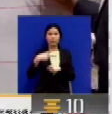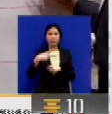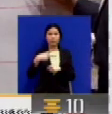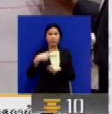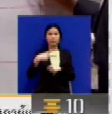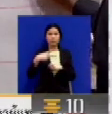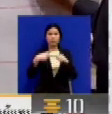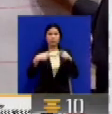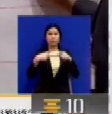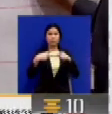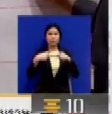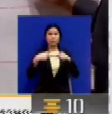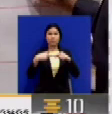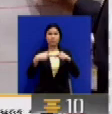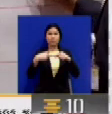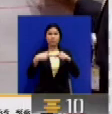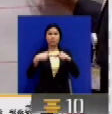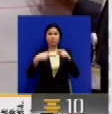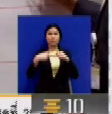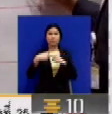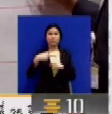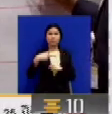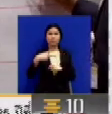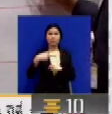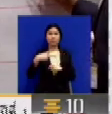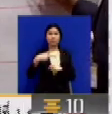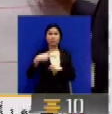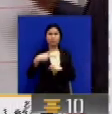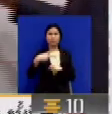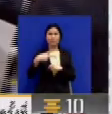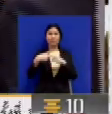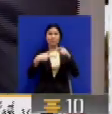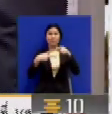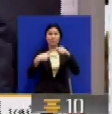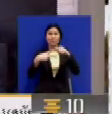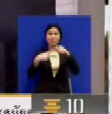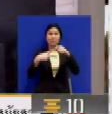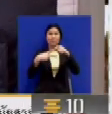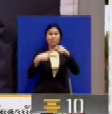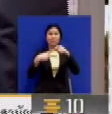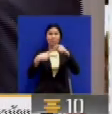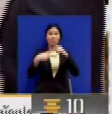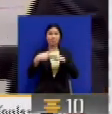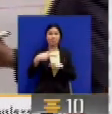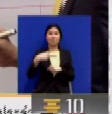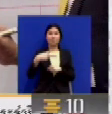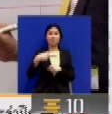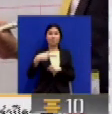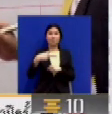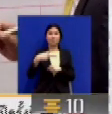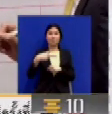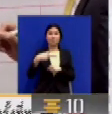าว่ากันแล้วมาว่าเรื่องนายกอีกทีนึง ซึ่งแต่ตอนนี้เป็นอย่างเง ี้ ยอย ู่ตอนนี้ก็เป็นอย่าง เ ง ี้ยตอนนี้เป็นอย่างงี้อยู ่ตอนนี้ก็สูสีกันอยู่ตอนนี้ก็คุณชวนนำ